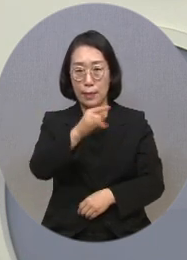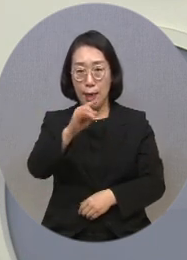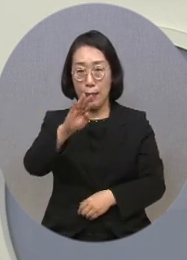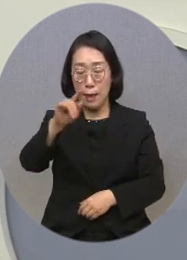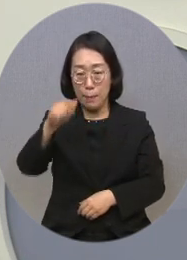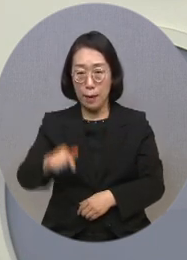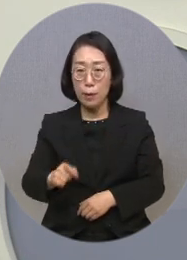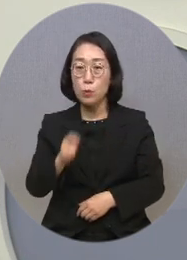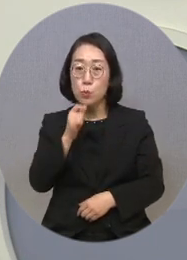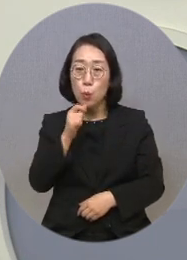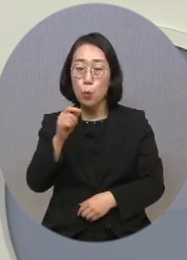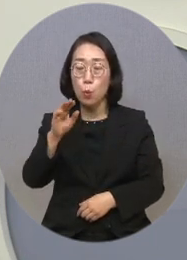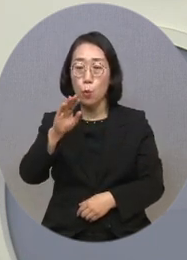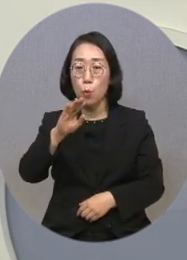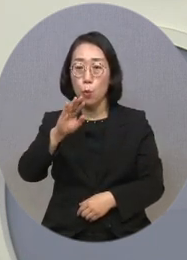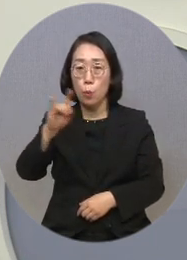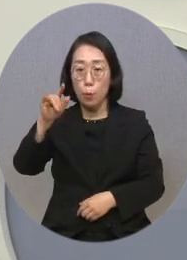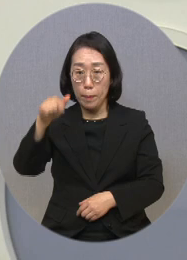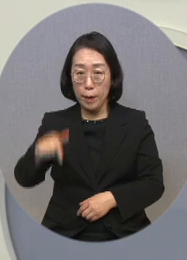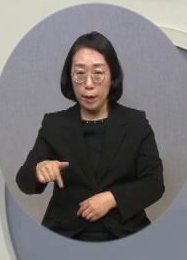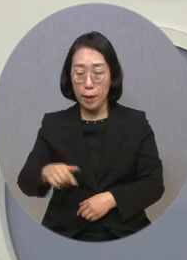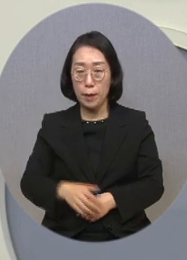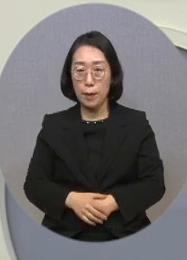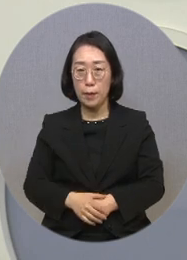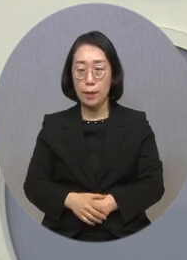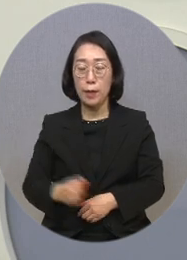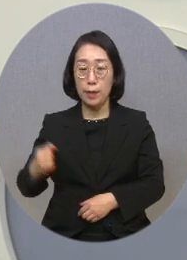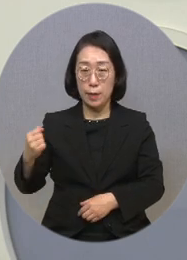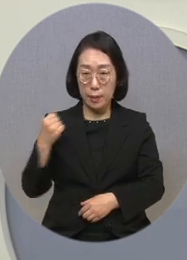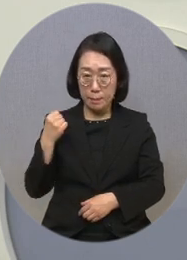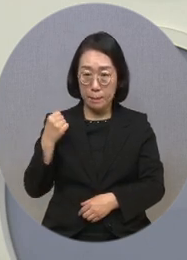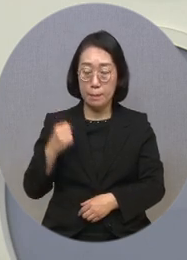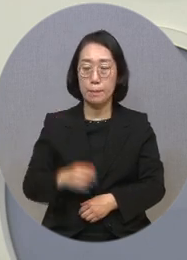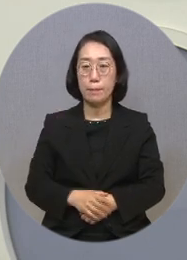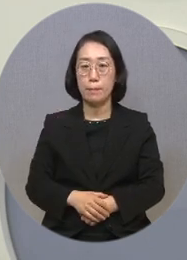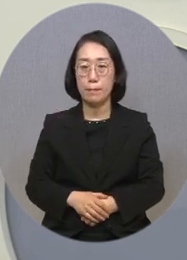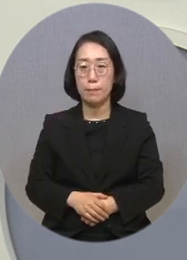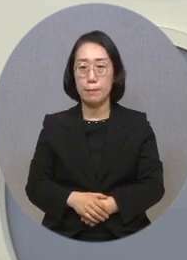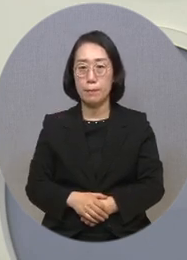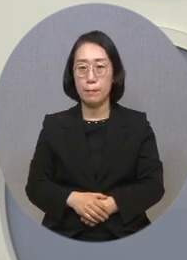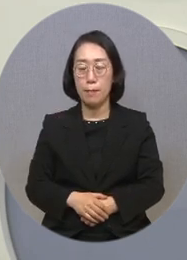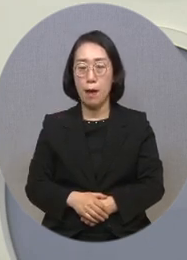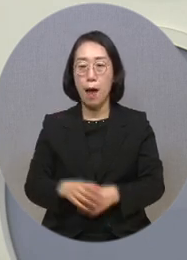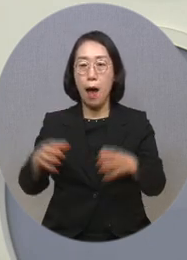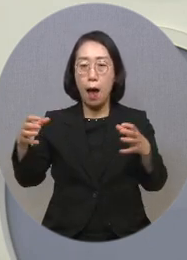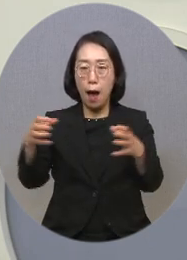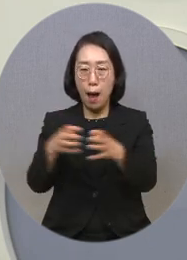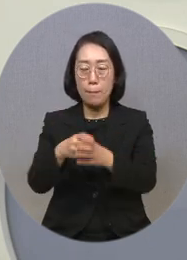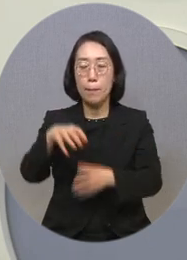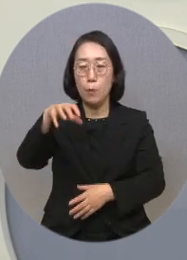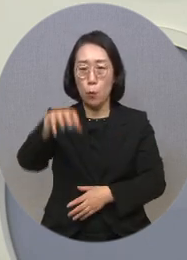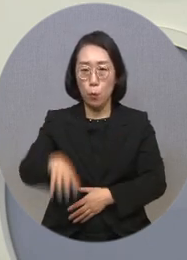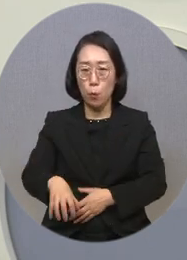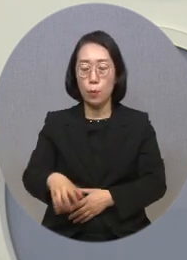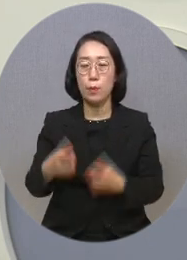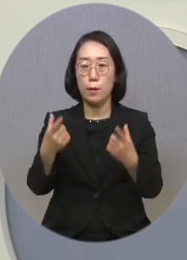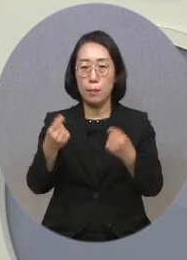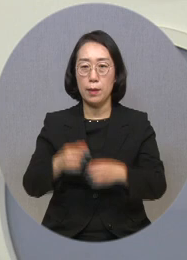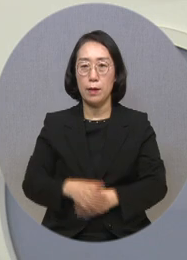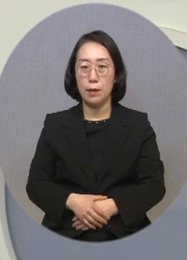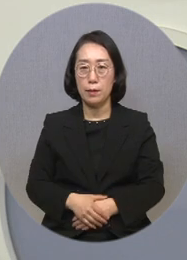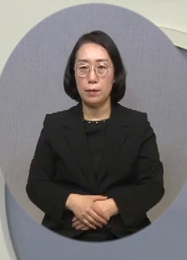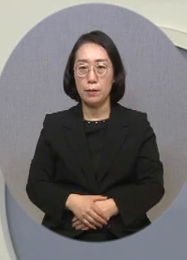있어요. 태백산의 기운과 소백산의 기운이 합수합계하는 곳이다.